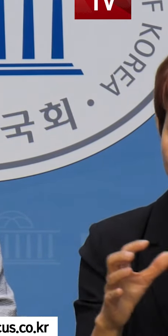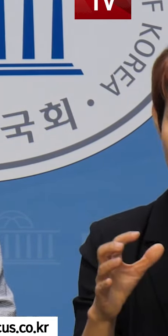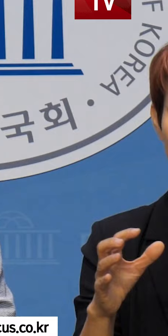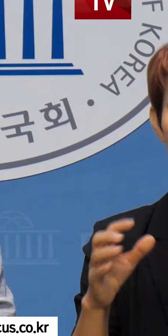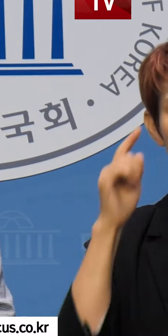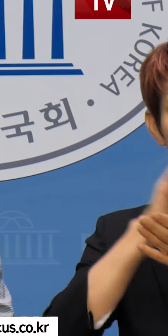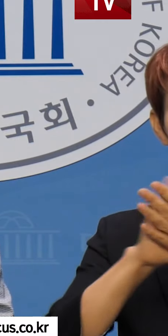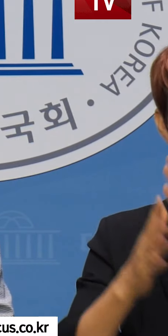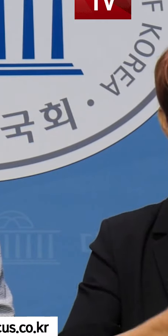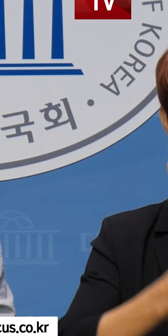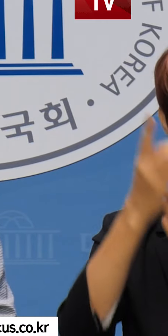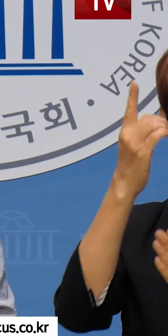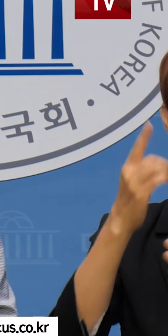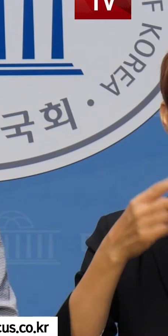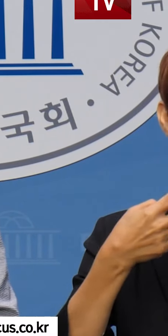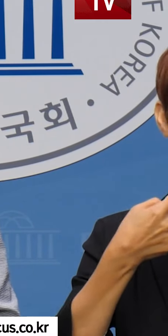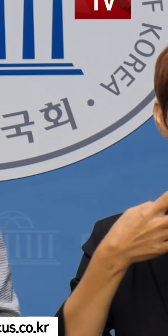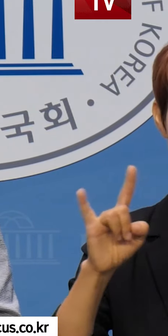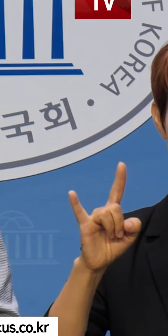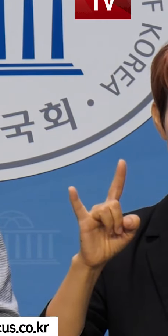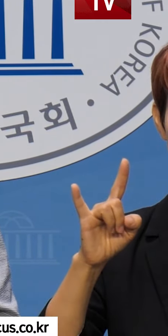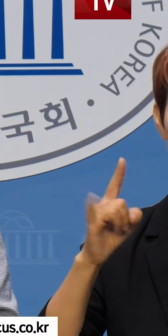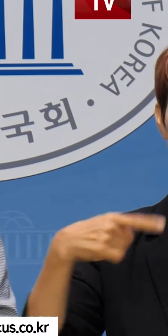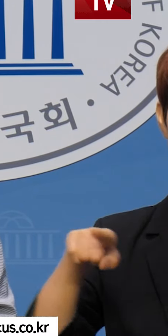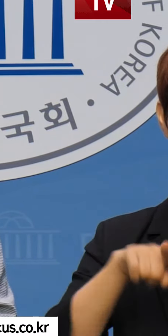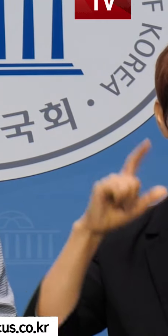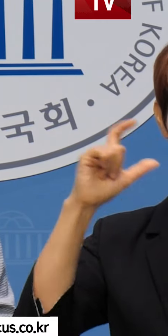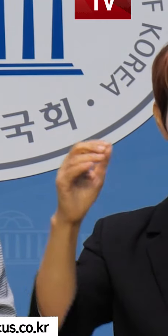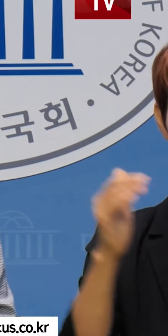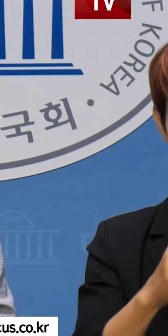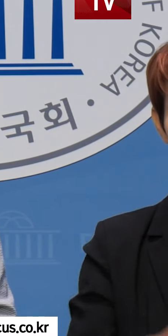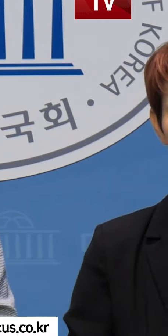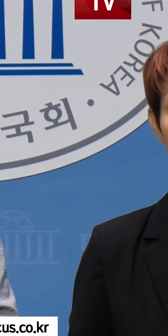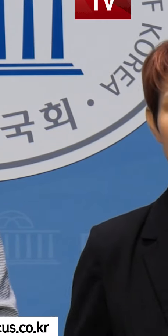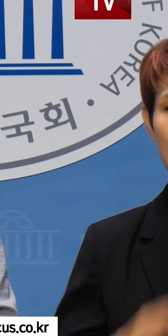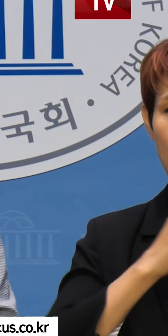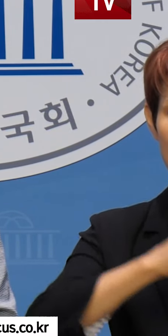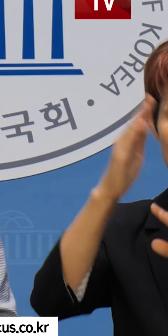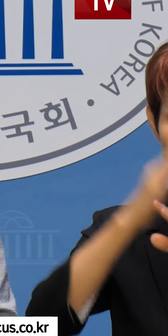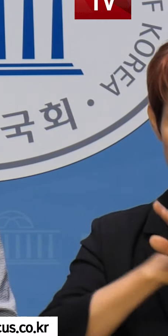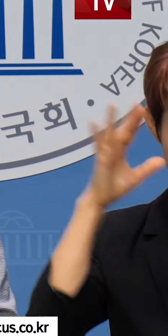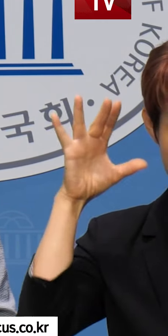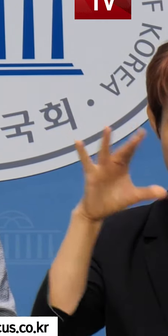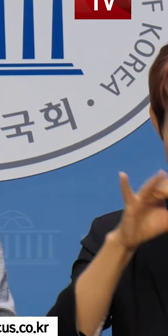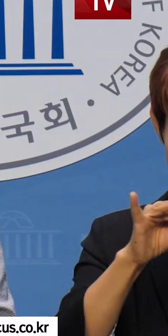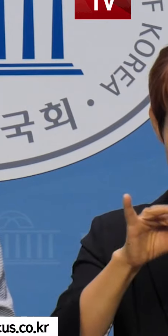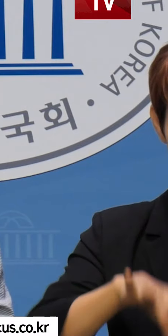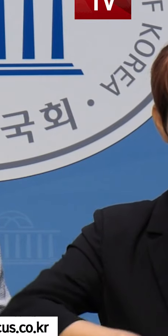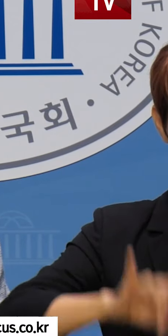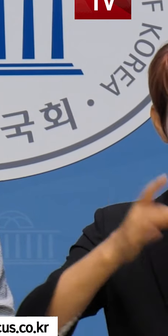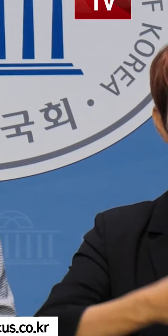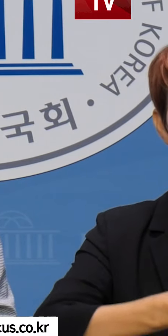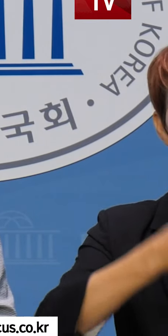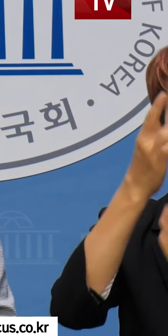원칙을 천명하였습니다. 이는 분단 이후 남북이 합의한 최초의 통일